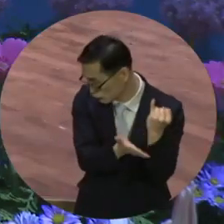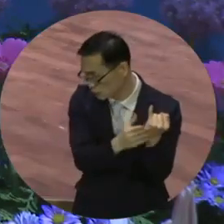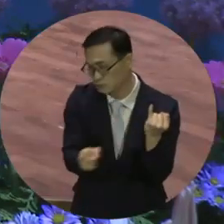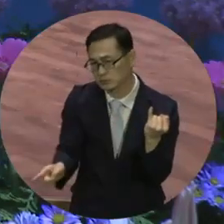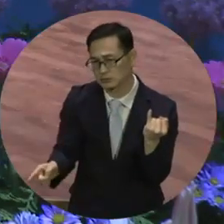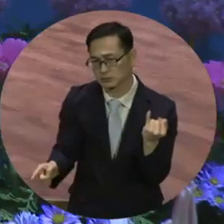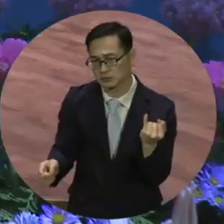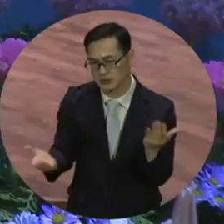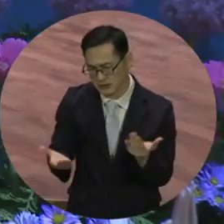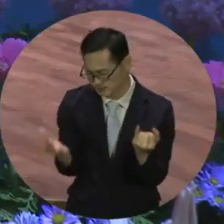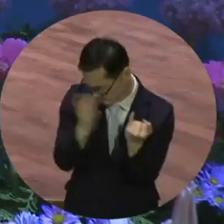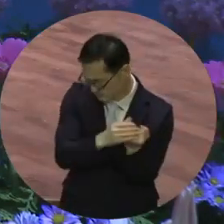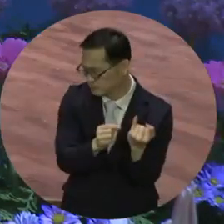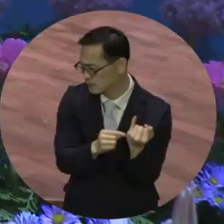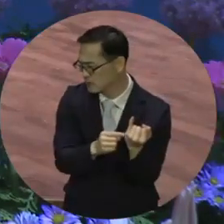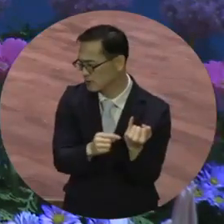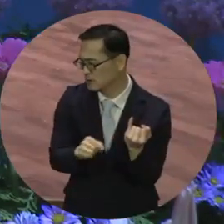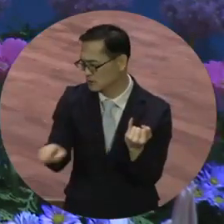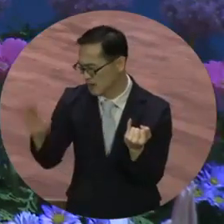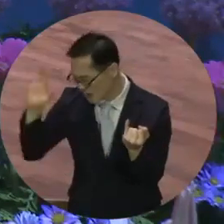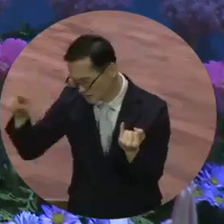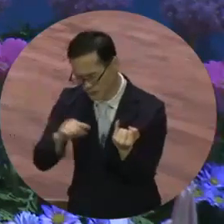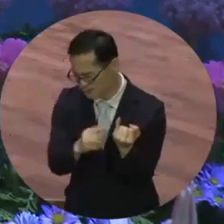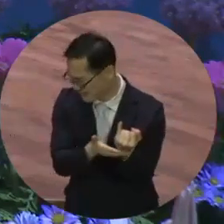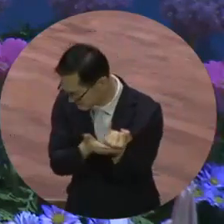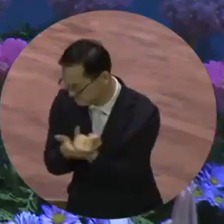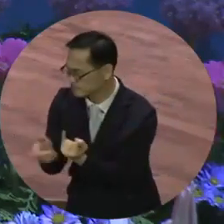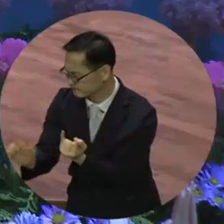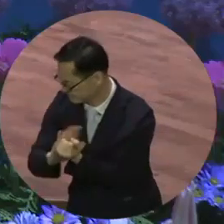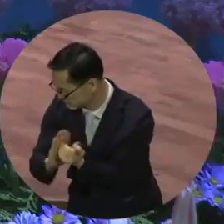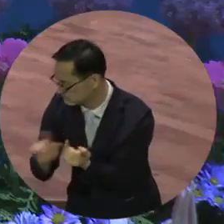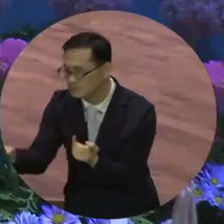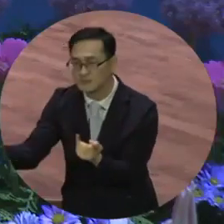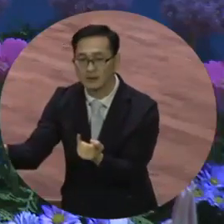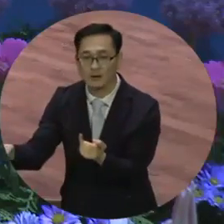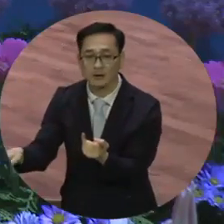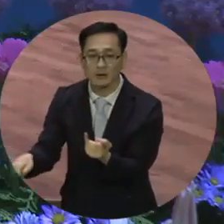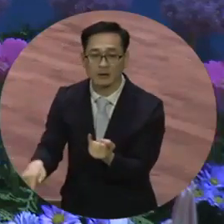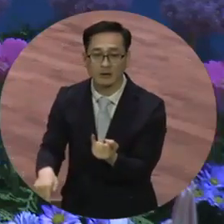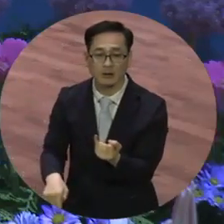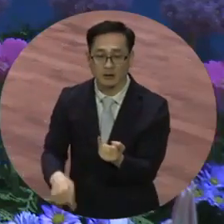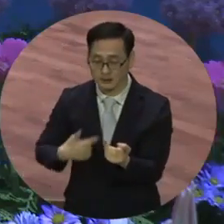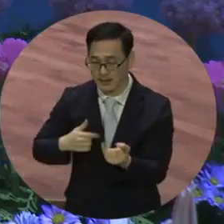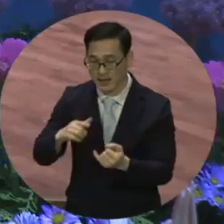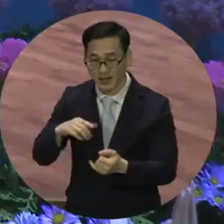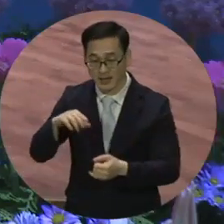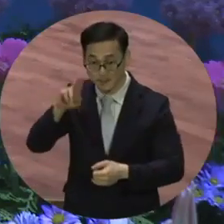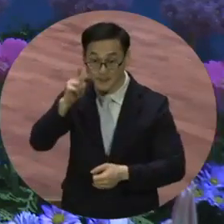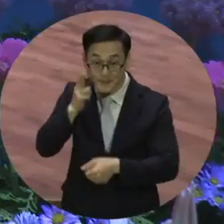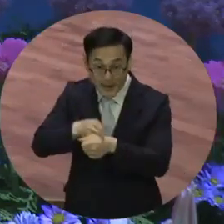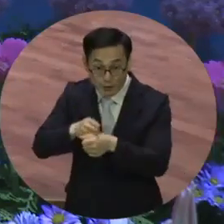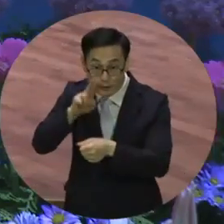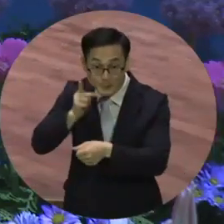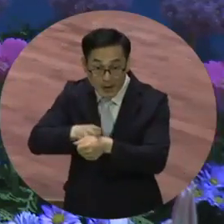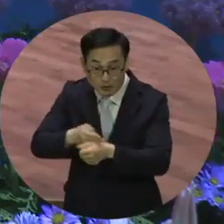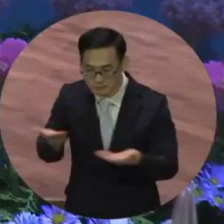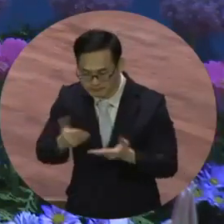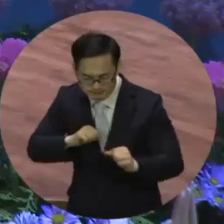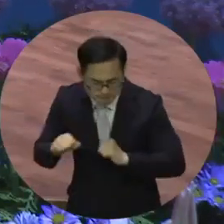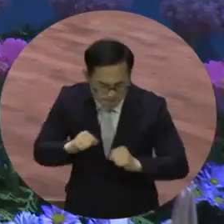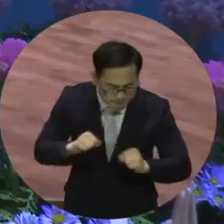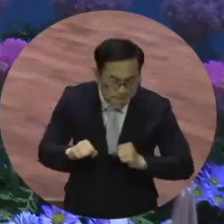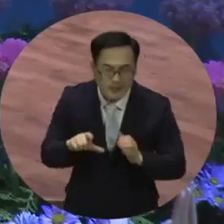바울이 이 모든 목회 사역을 끝내면서 자기가 사역하면서 가장 중요했던